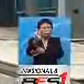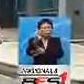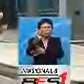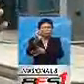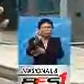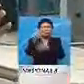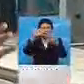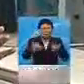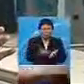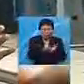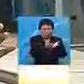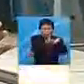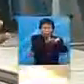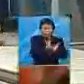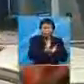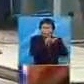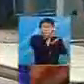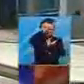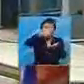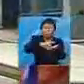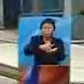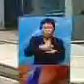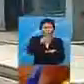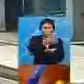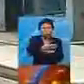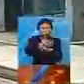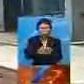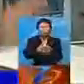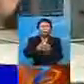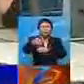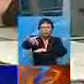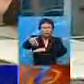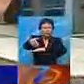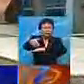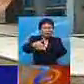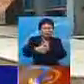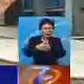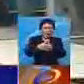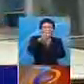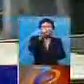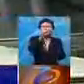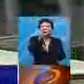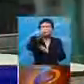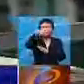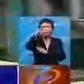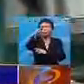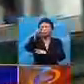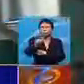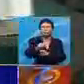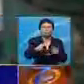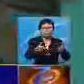dan ketika ini kapal ini berada di pusat pendaratan ikan daerah semporna inilah kapal yang digunakan oleh